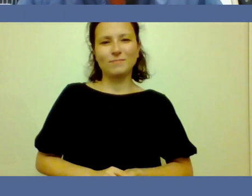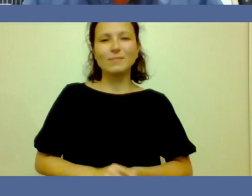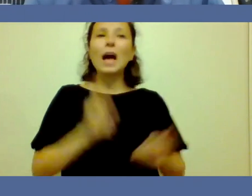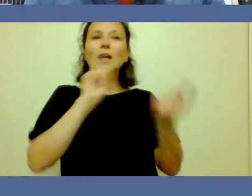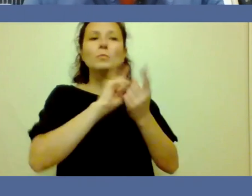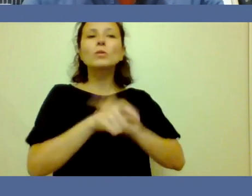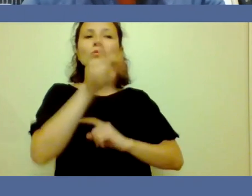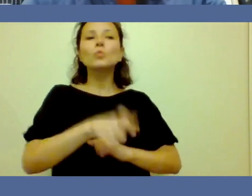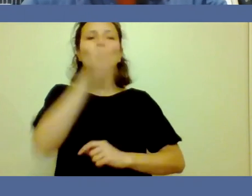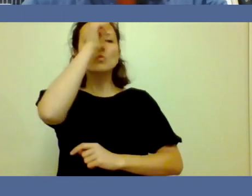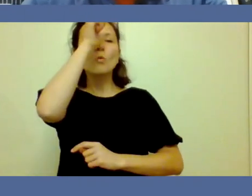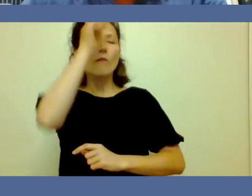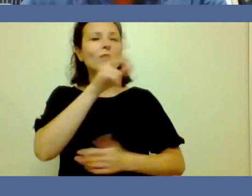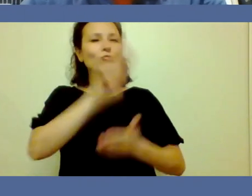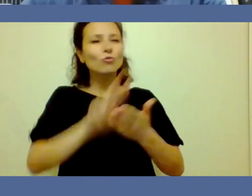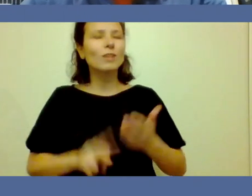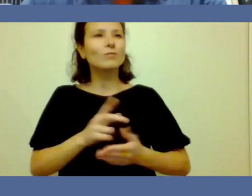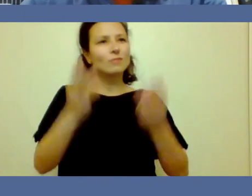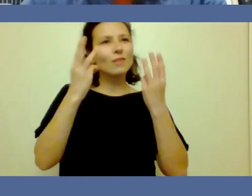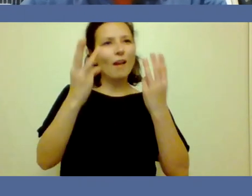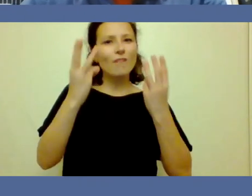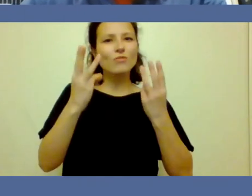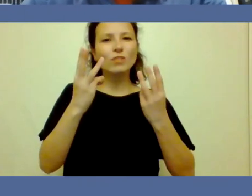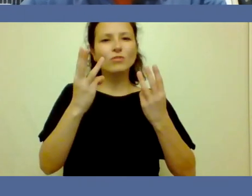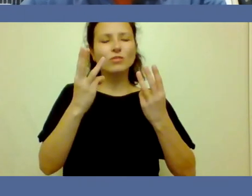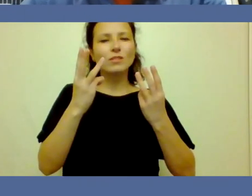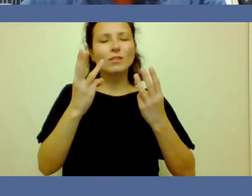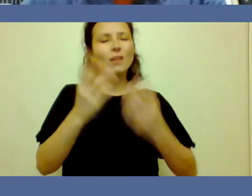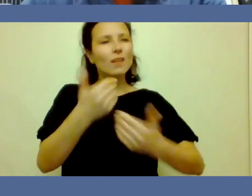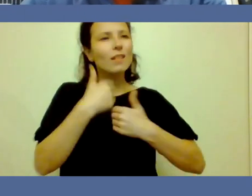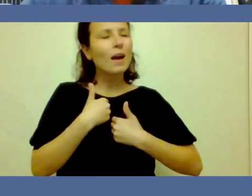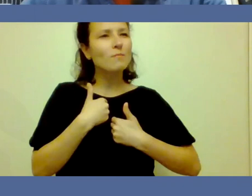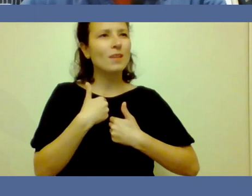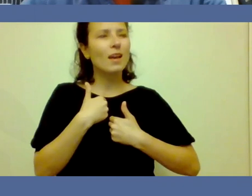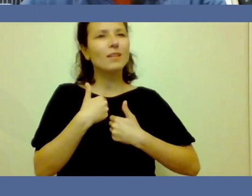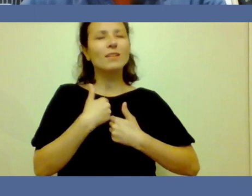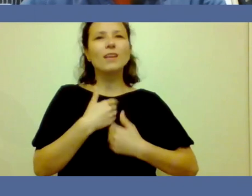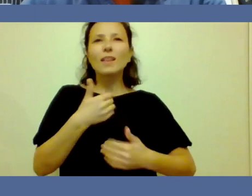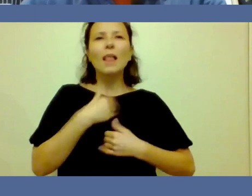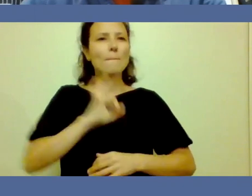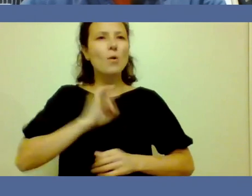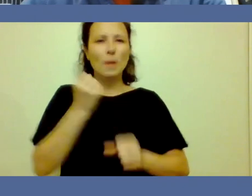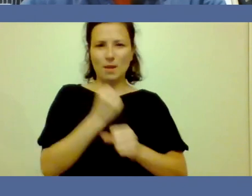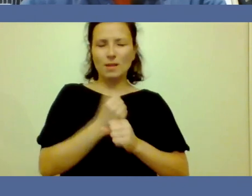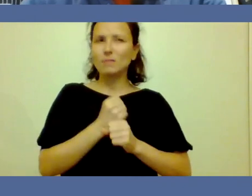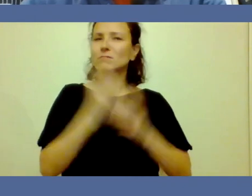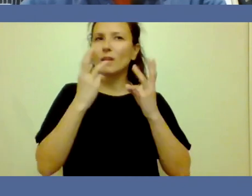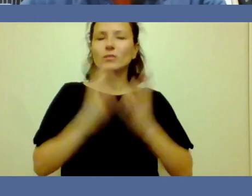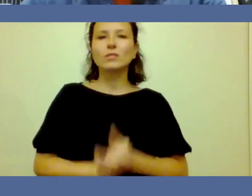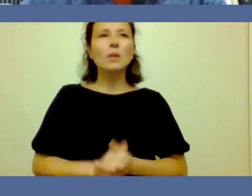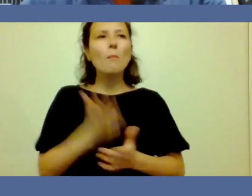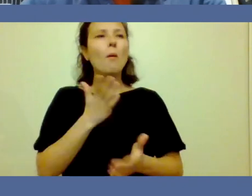myślę, takim najważniejszym ukoronowaniem absolutnie mojej pracy, dlatego że wtedy mam